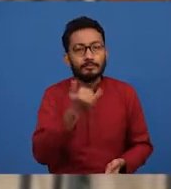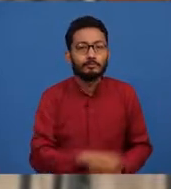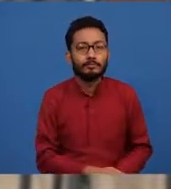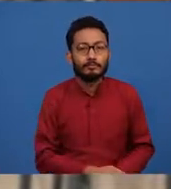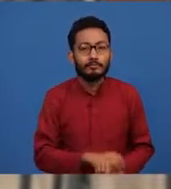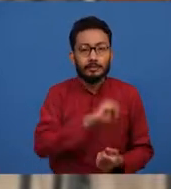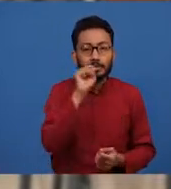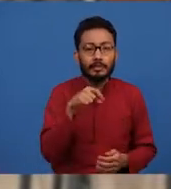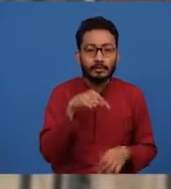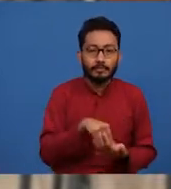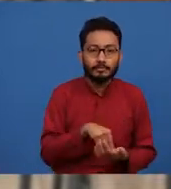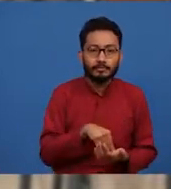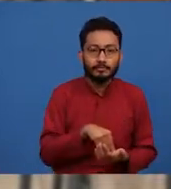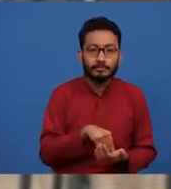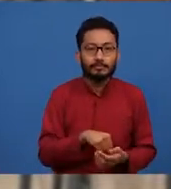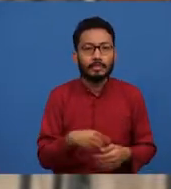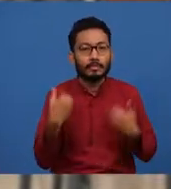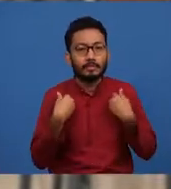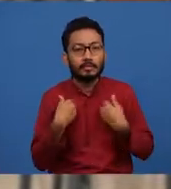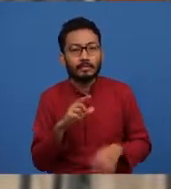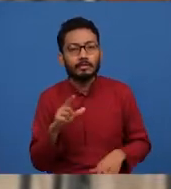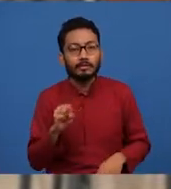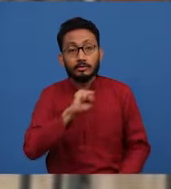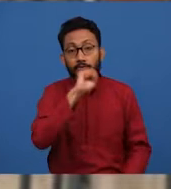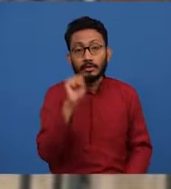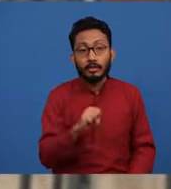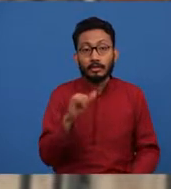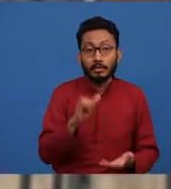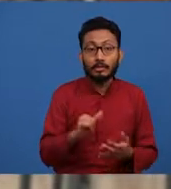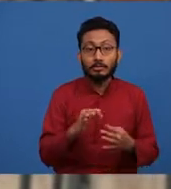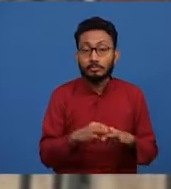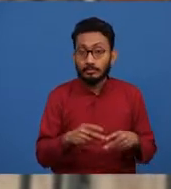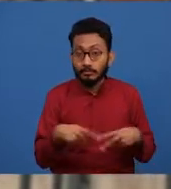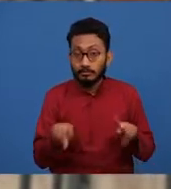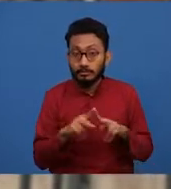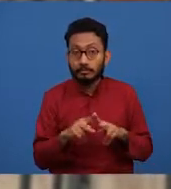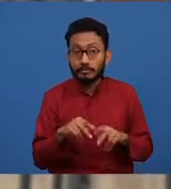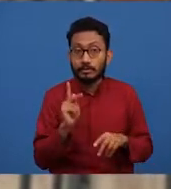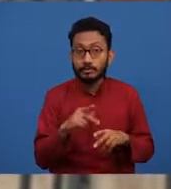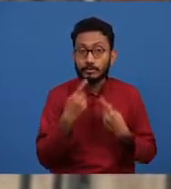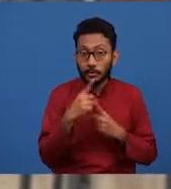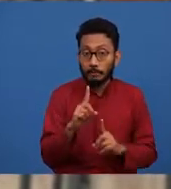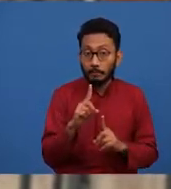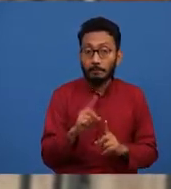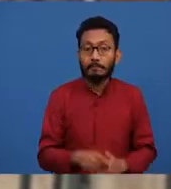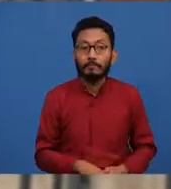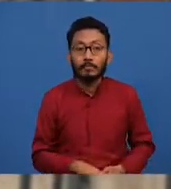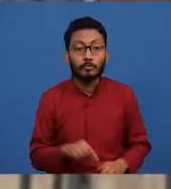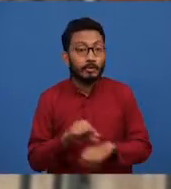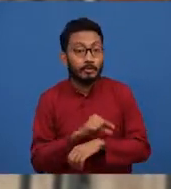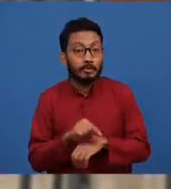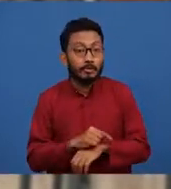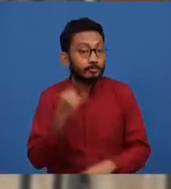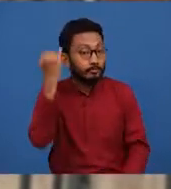Soalan ini merupakan soalan yang memerlukan kamu menjawab menggunakan idea